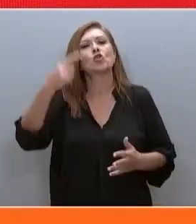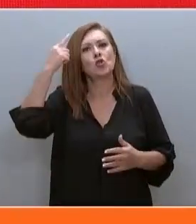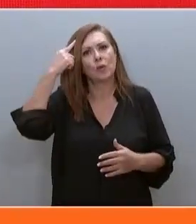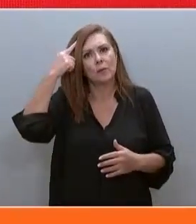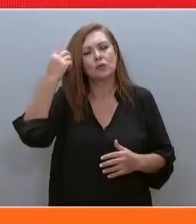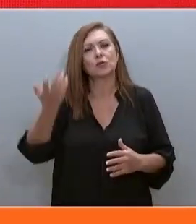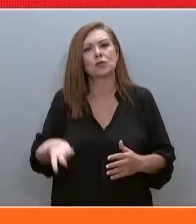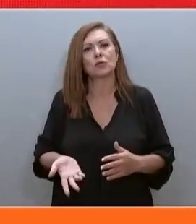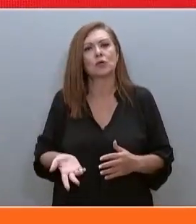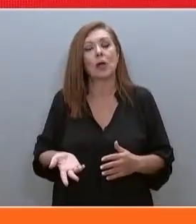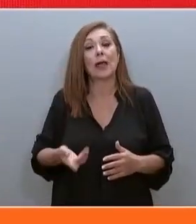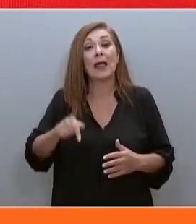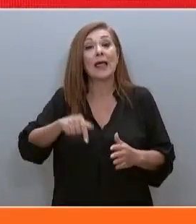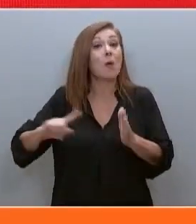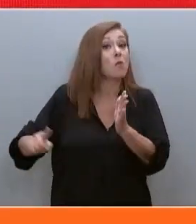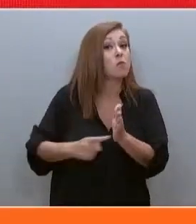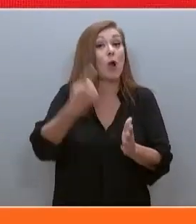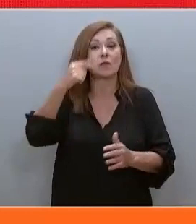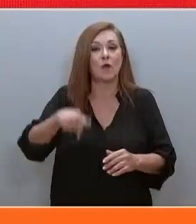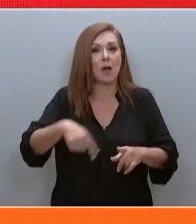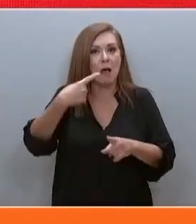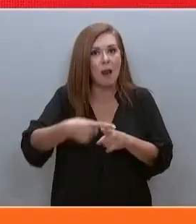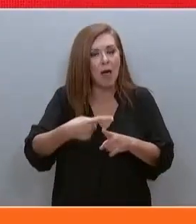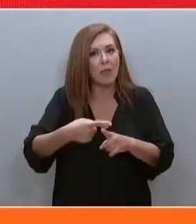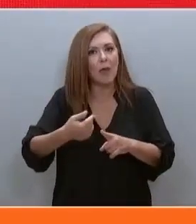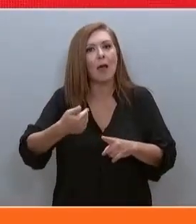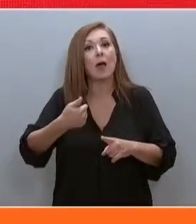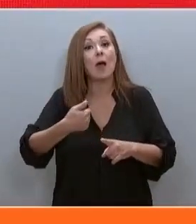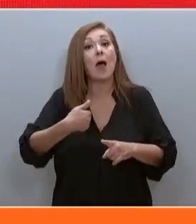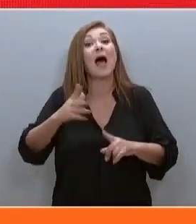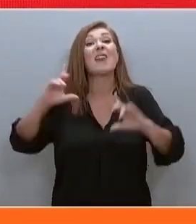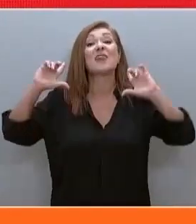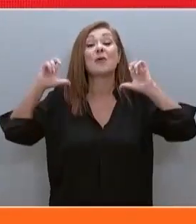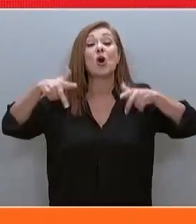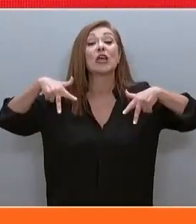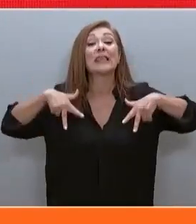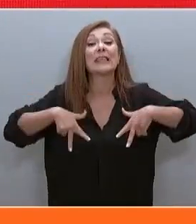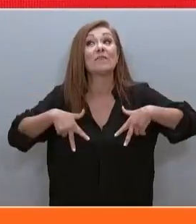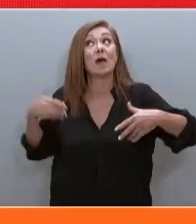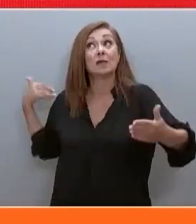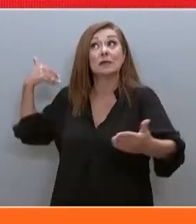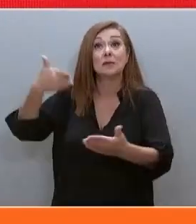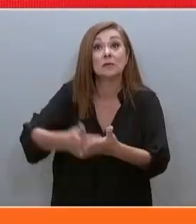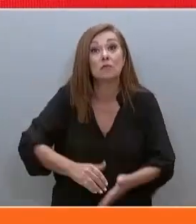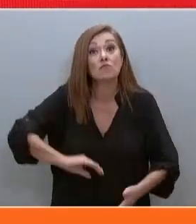υπάρχει για πρώτη φορά στον τόπο η δυνατότητα να φτιάξουμε την πιο δημοκρατική κυβέρνηση που είχε ποτέ ο τόπος.